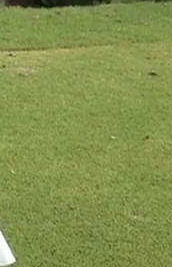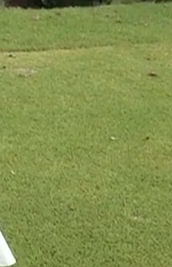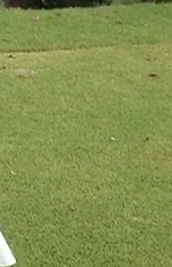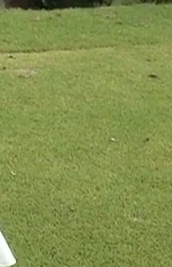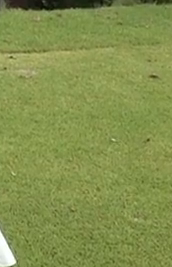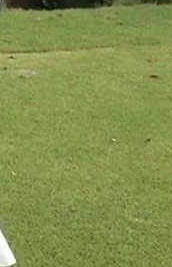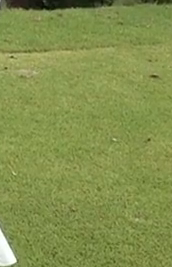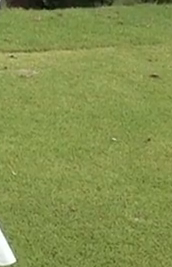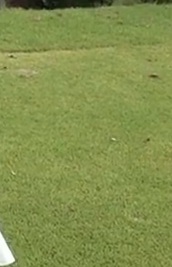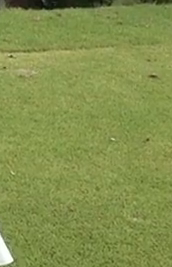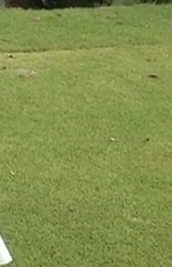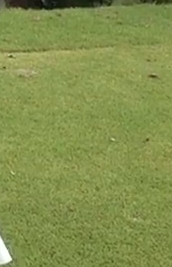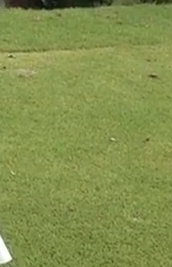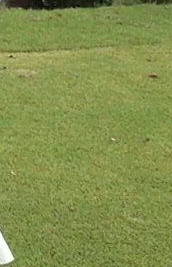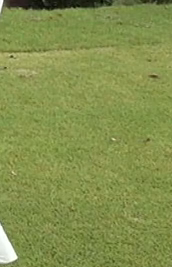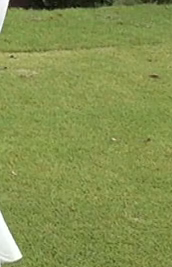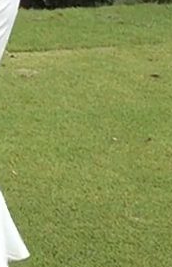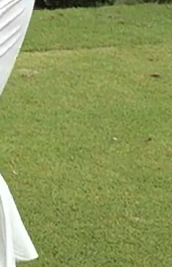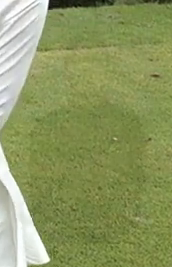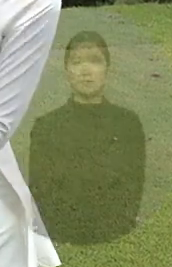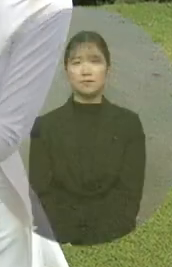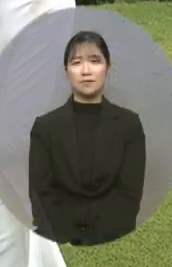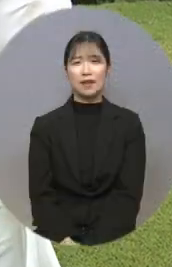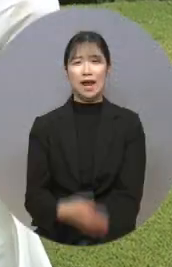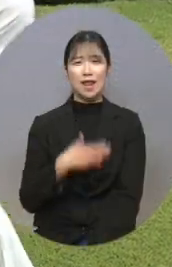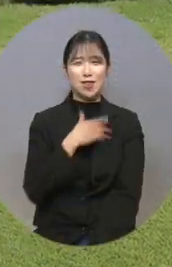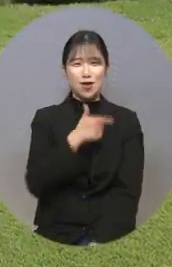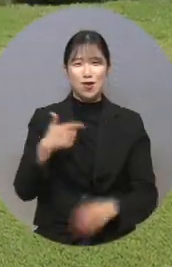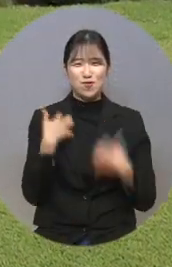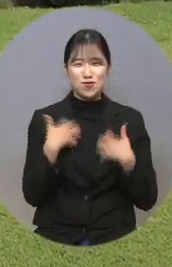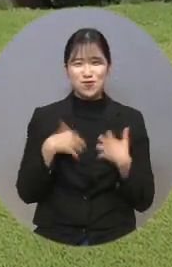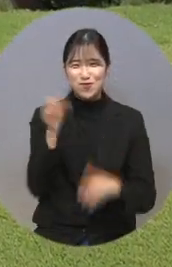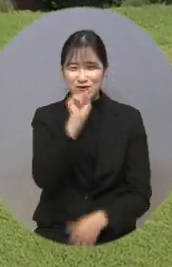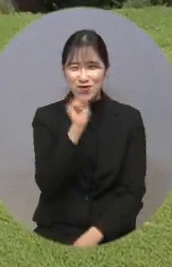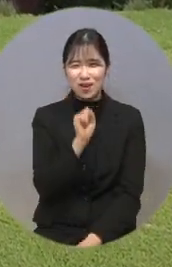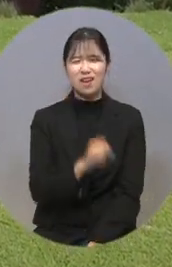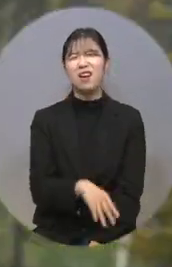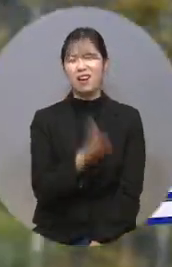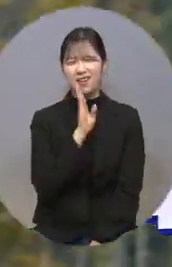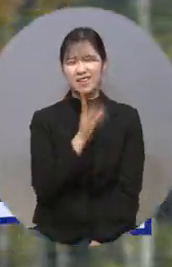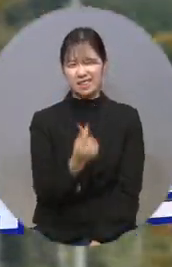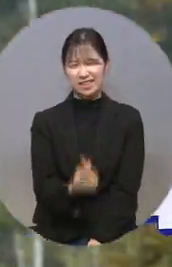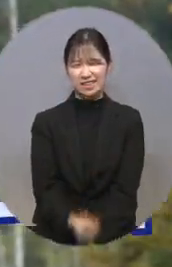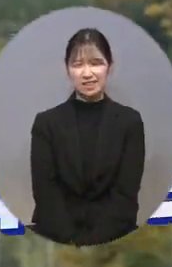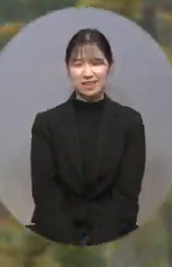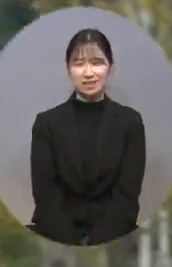30만. 어. 나 너무 좋아한다, 양. 유진이 너무 좋아해.